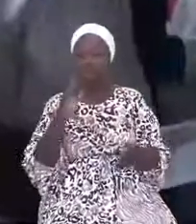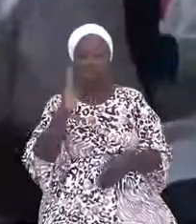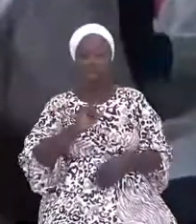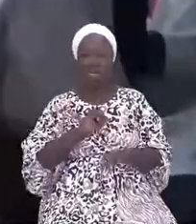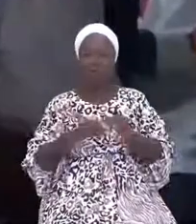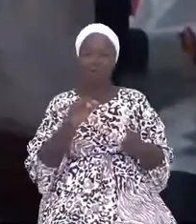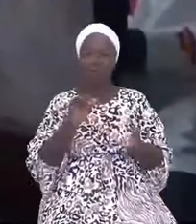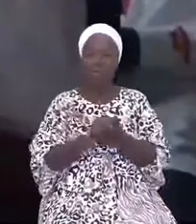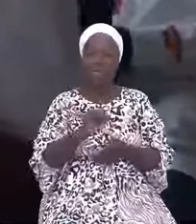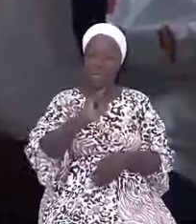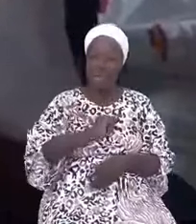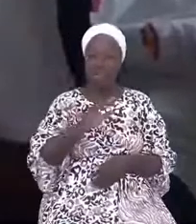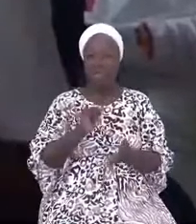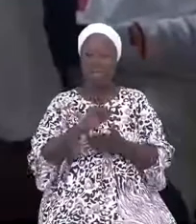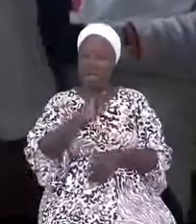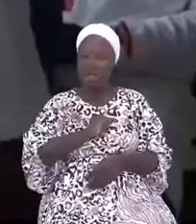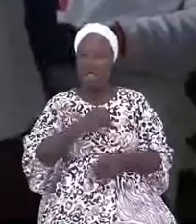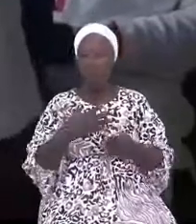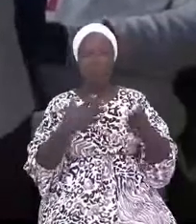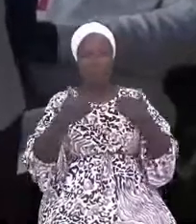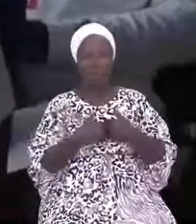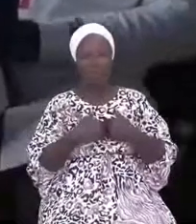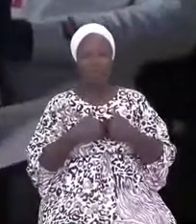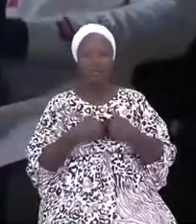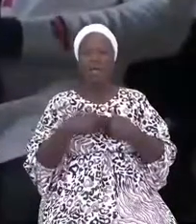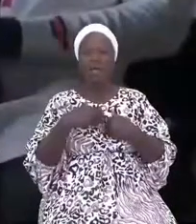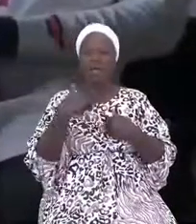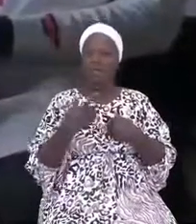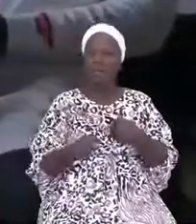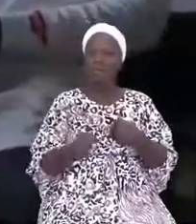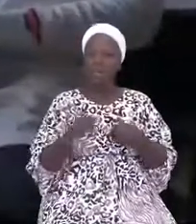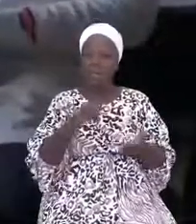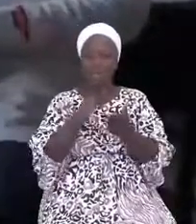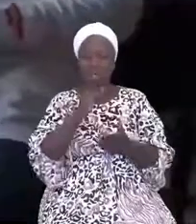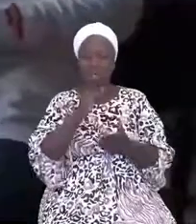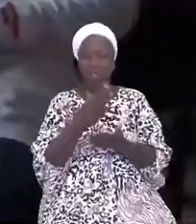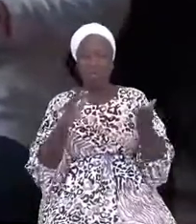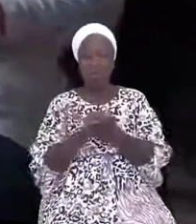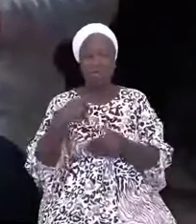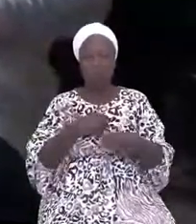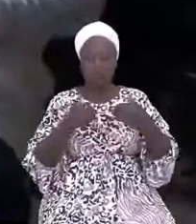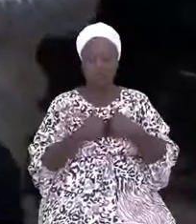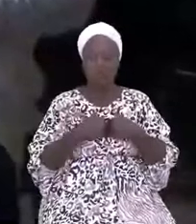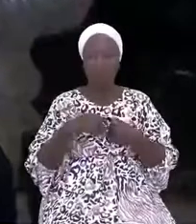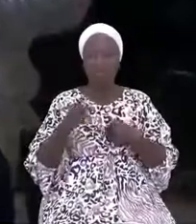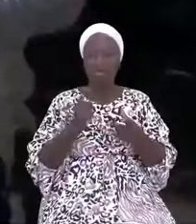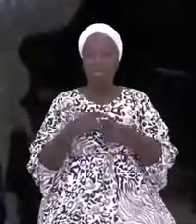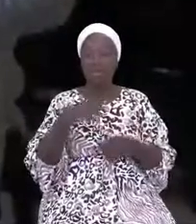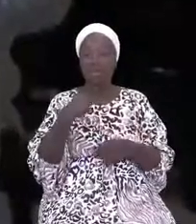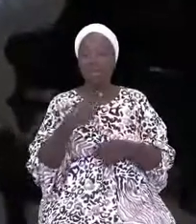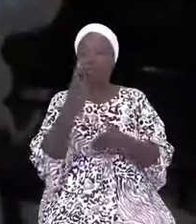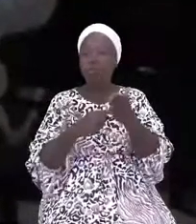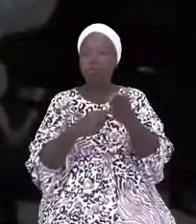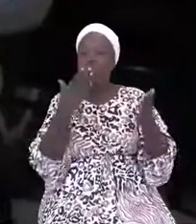pour avoir la vie éternelle? Il y a quelque chose que nous possédons. C'est quelque chose que nous avons. Et il dit, que dois-je faire de